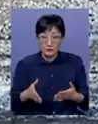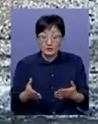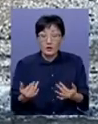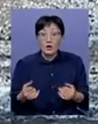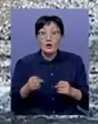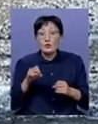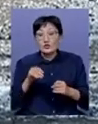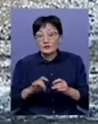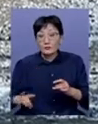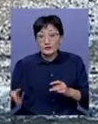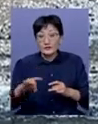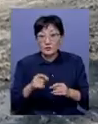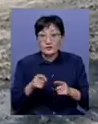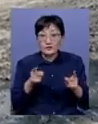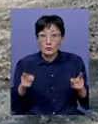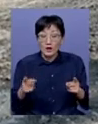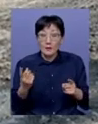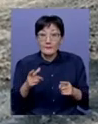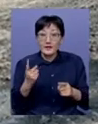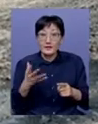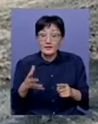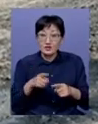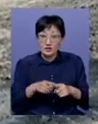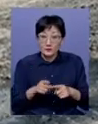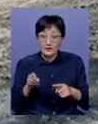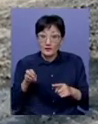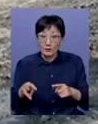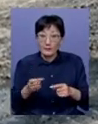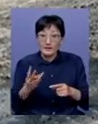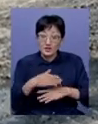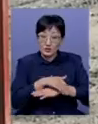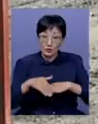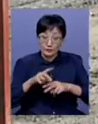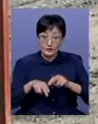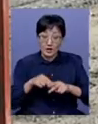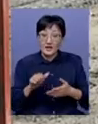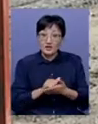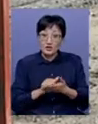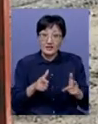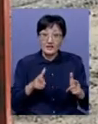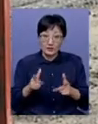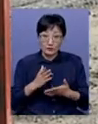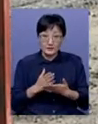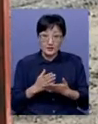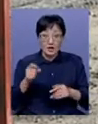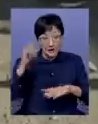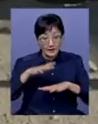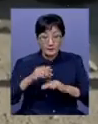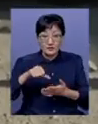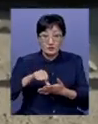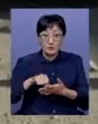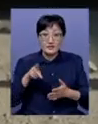Осылайша өжет ықшам ауданында ұзындығы 5,5 шақырымға жететін бірнеше көшенің құрылысына құжаттар дайындалуда дейді әкімдік өкілі.